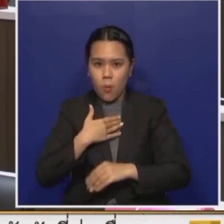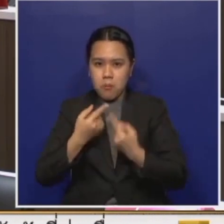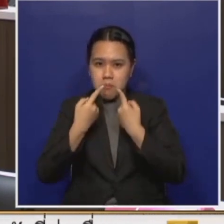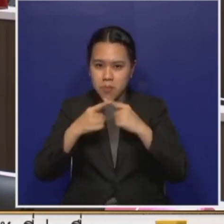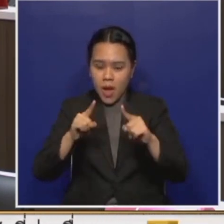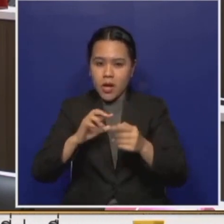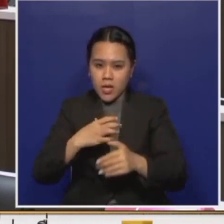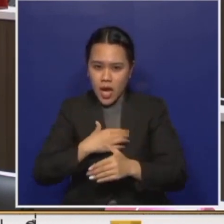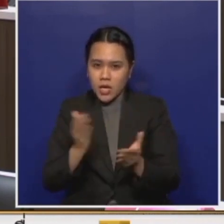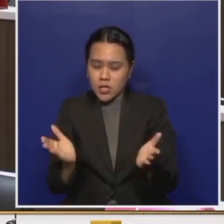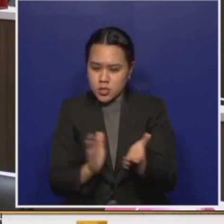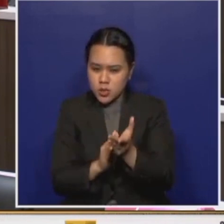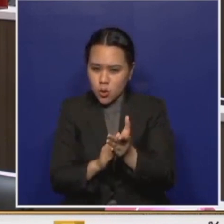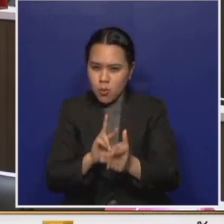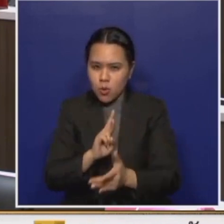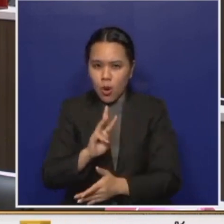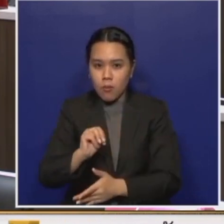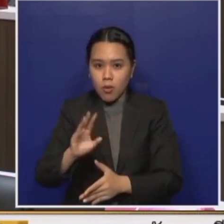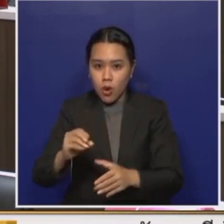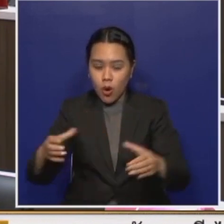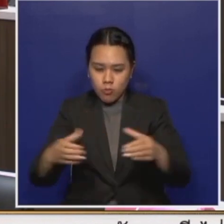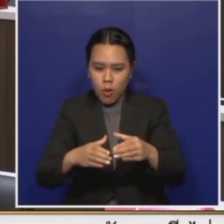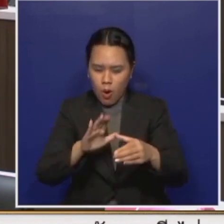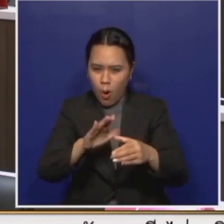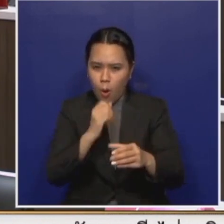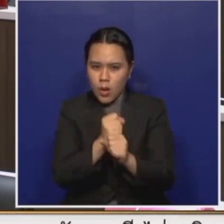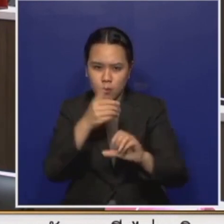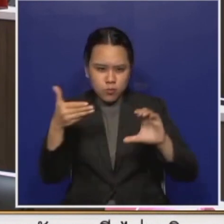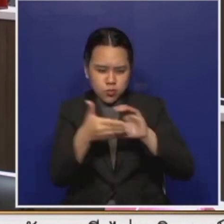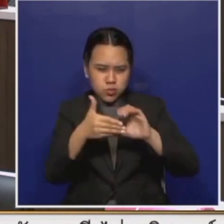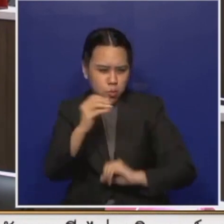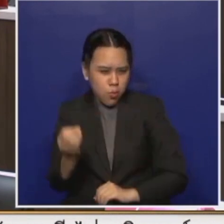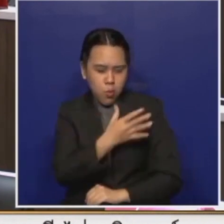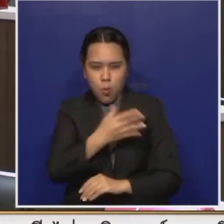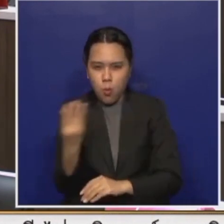ท่านมนตรีดวยนะัที่ทำ SLID เร็วมากเลยทามป๊บ ยกคมาตอบปรบ